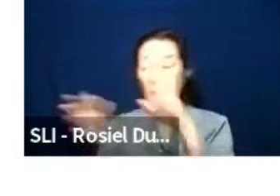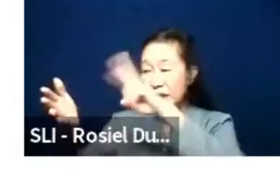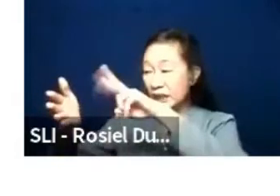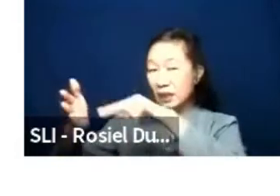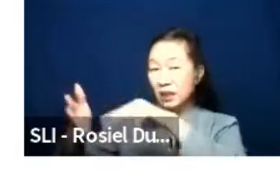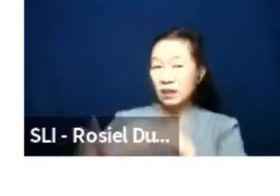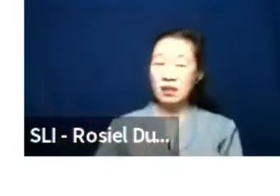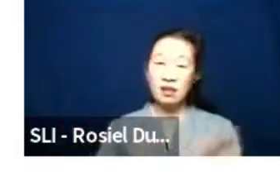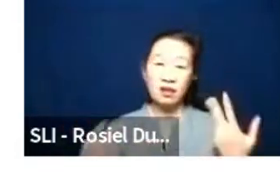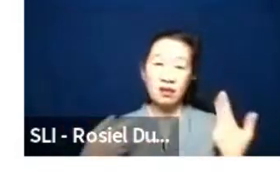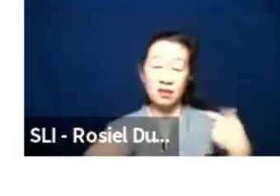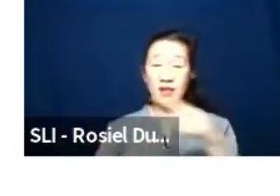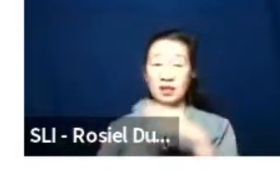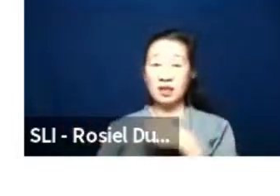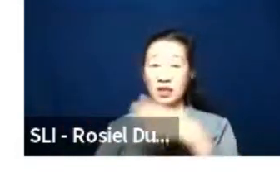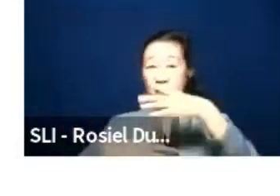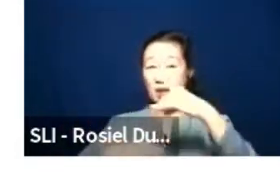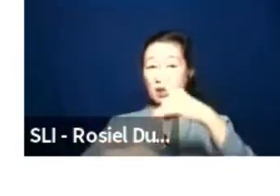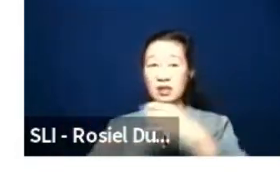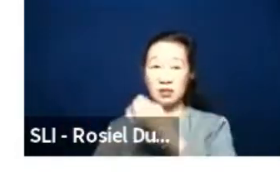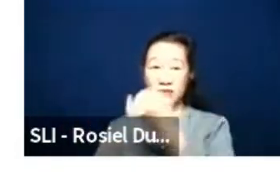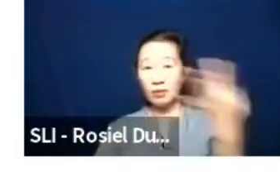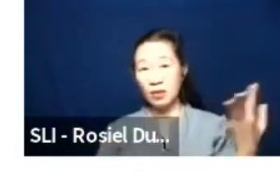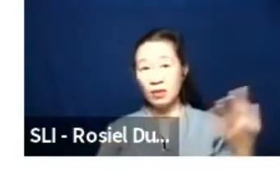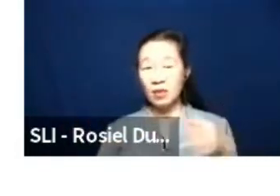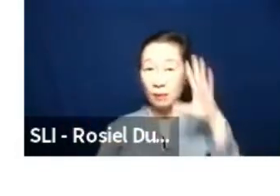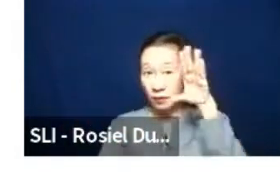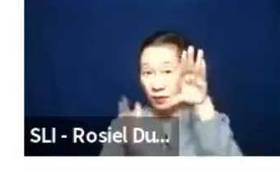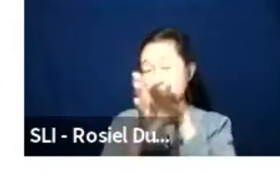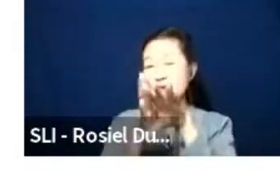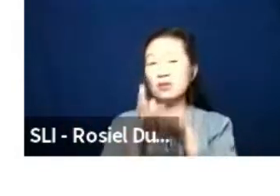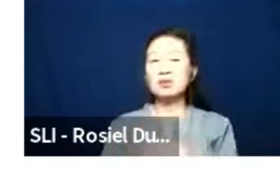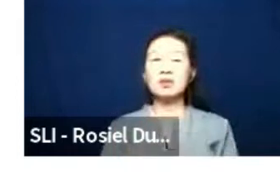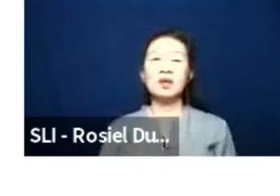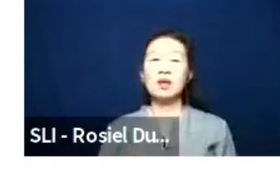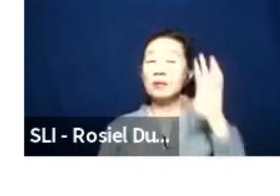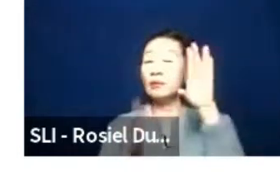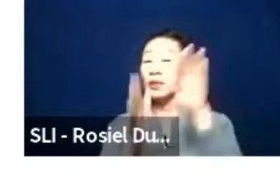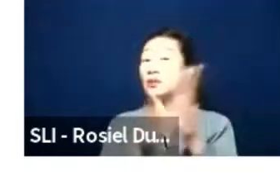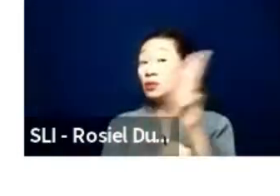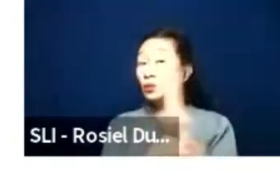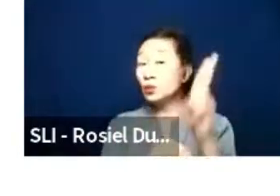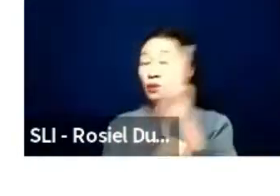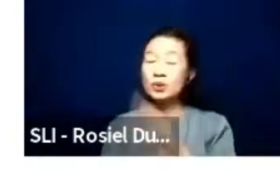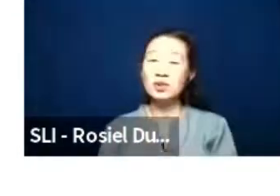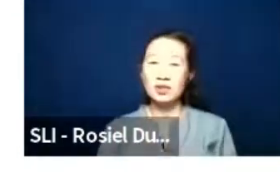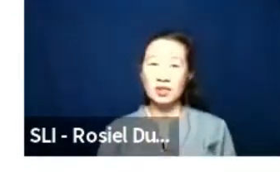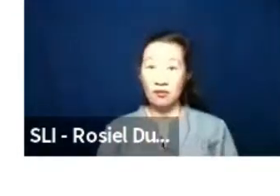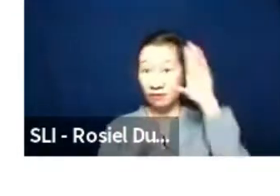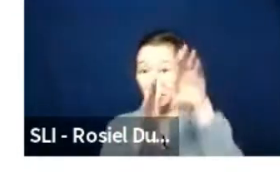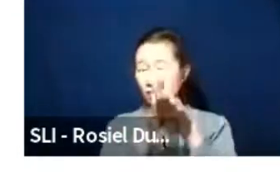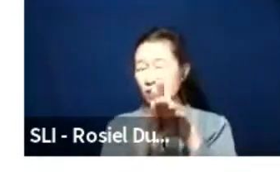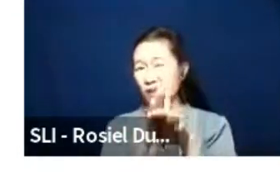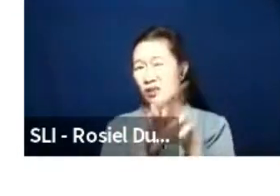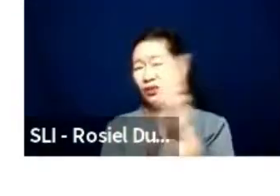no? Meron din tayong interest inventories na pictorial naman, or pictures yung ginagamit, or photos yung ginagamit.